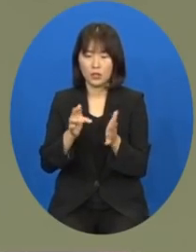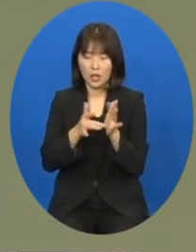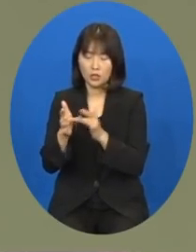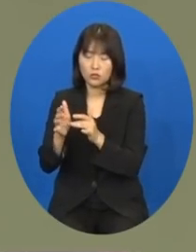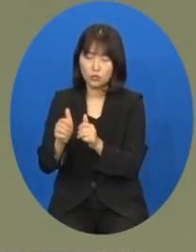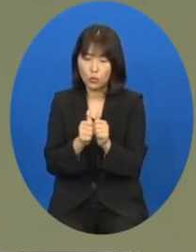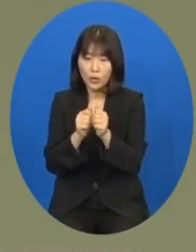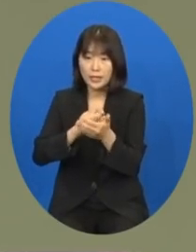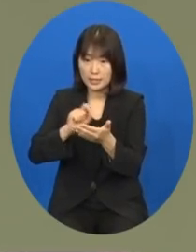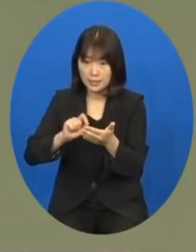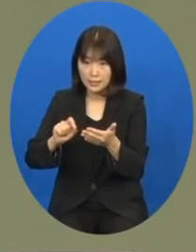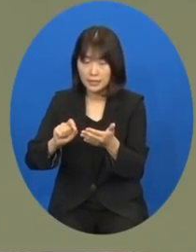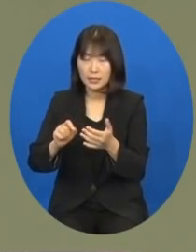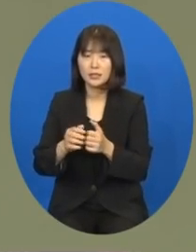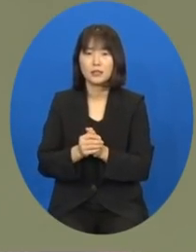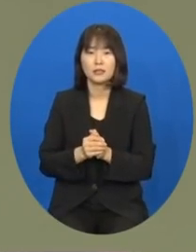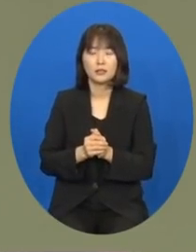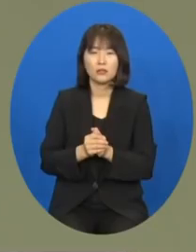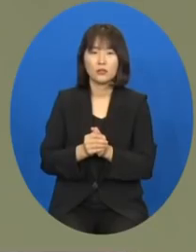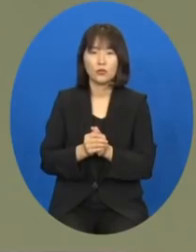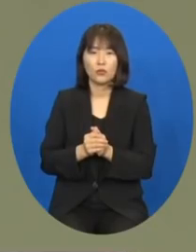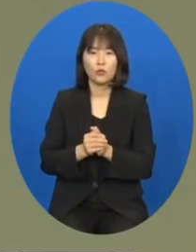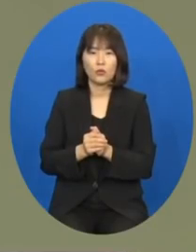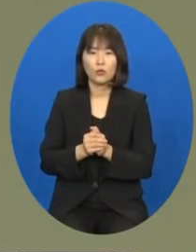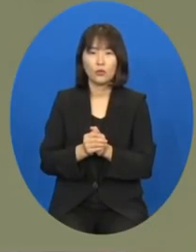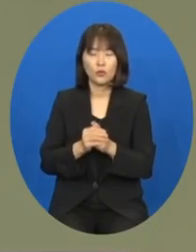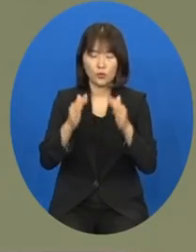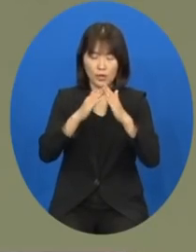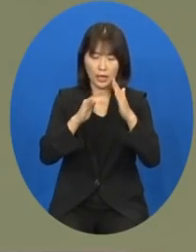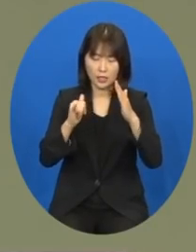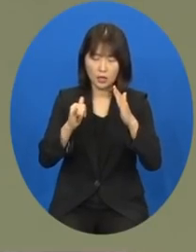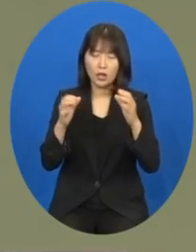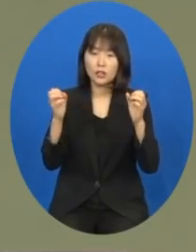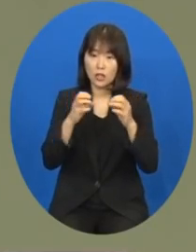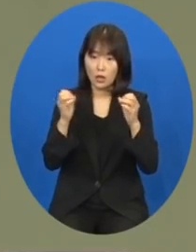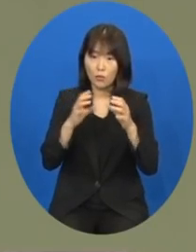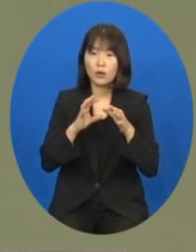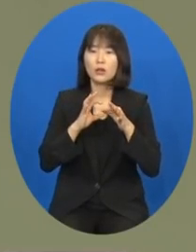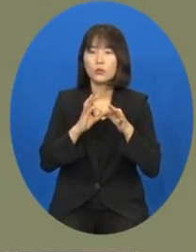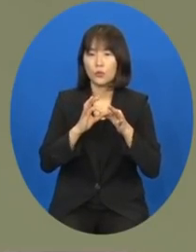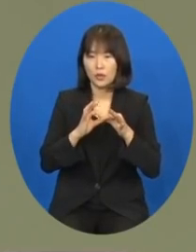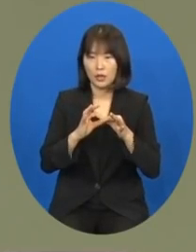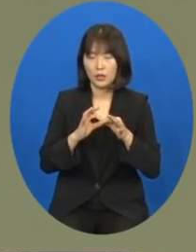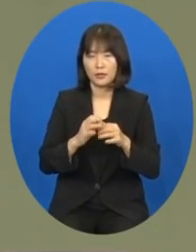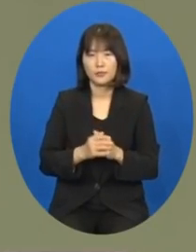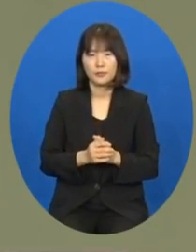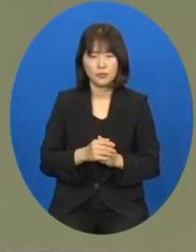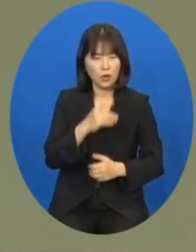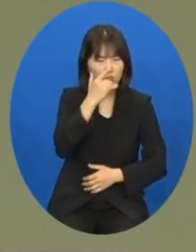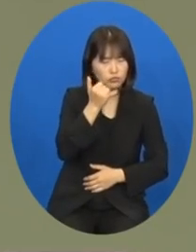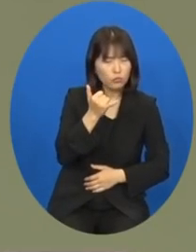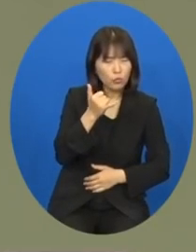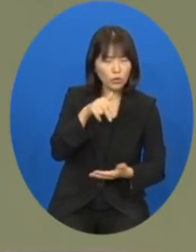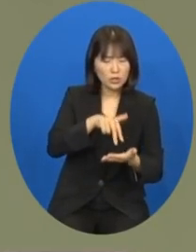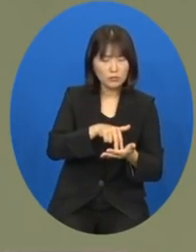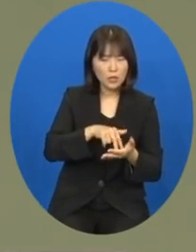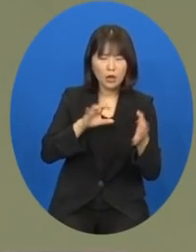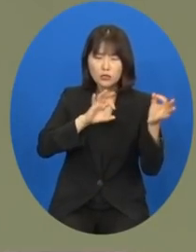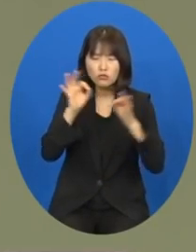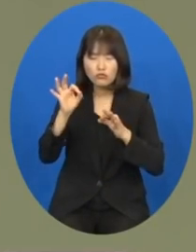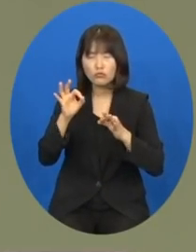통해서 가 정립의 아이들과의 대화를 통해서 부모도 실수 하고 연약할 때가 있던 아이들에게도 그렇게